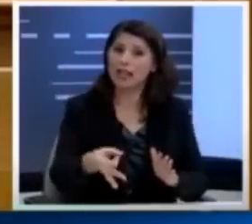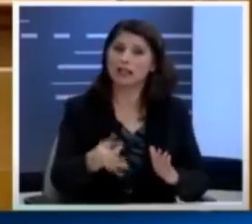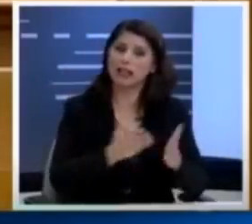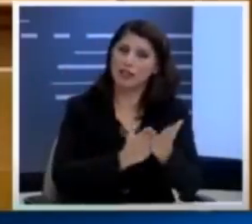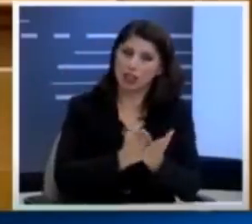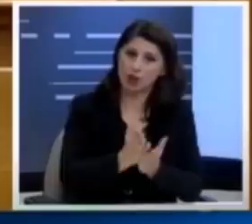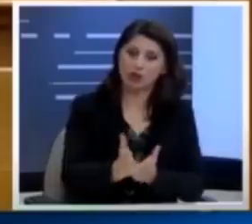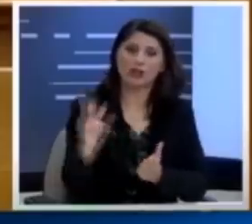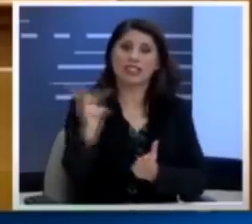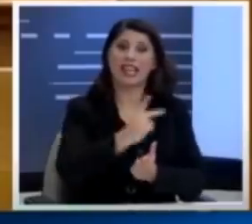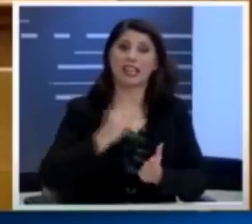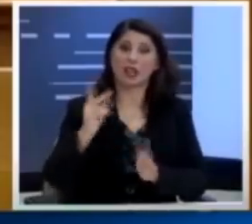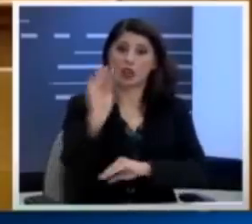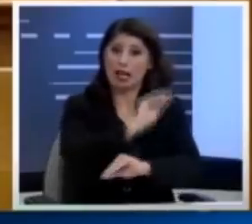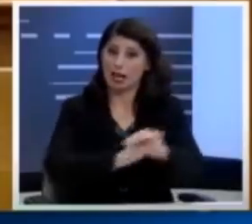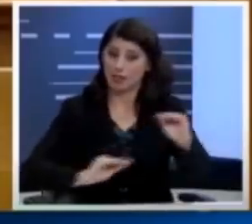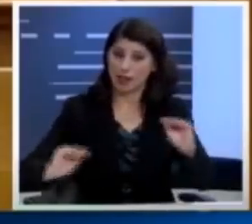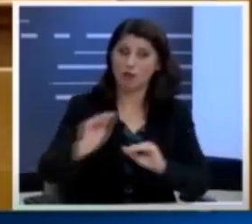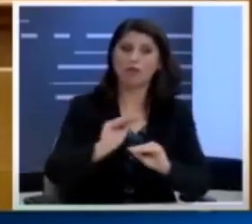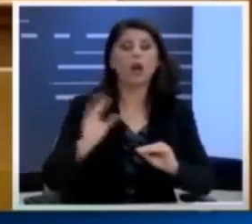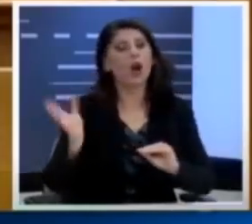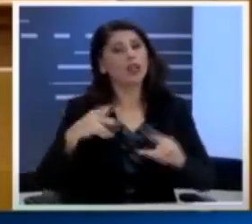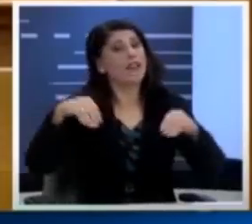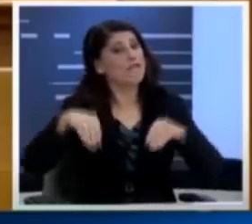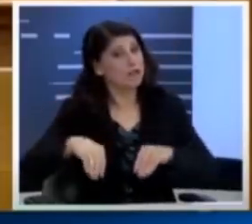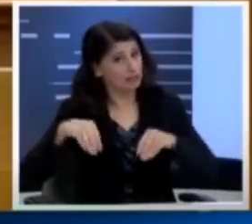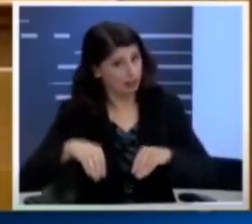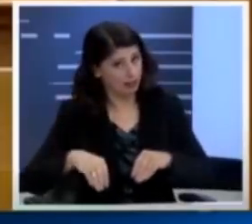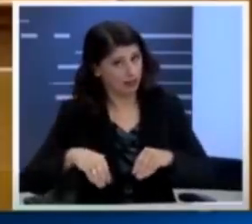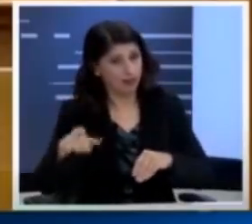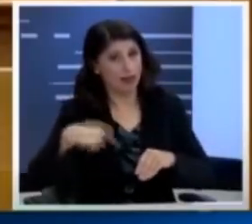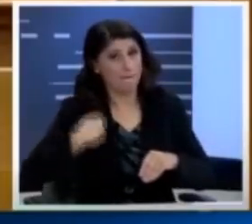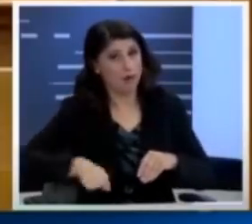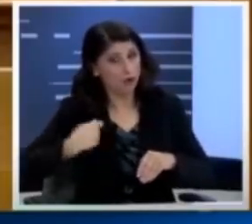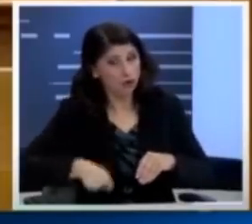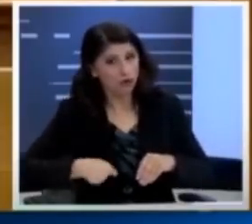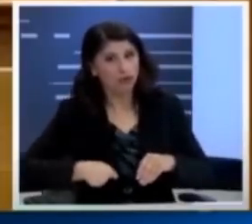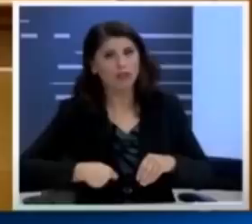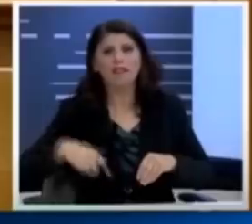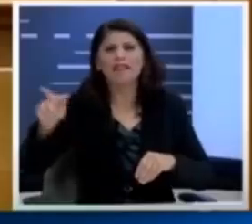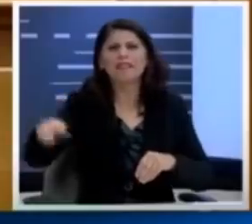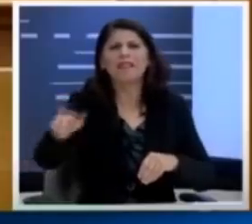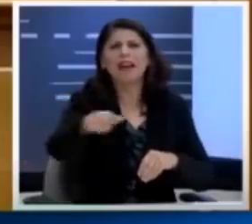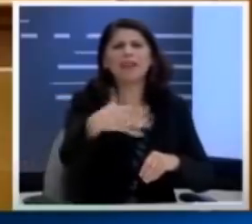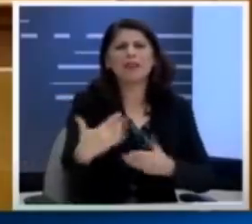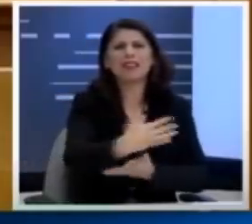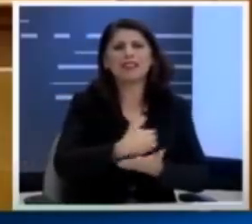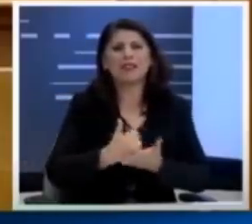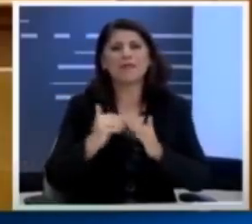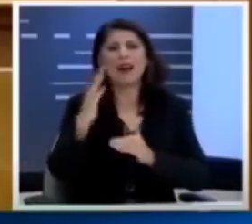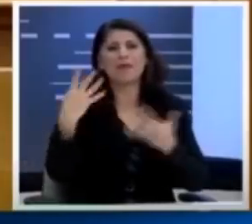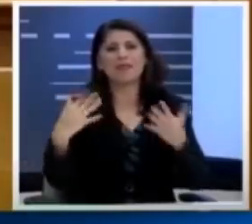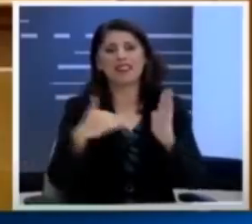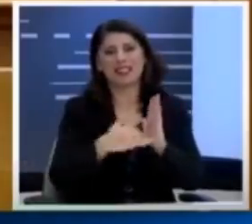για δικαιοσύνη και κοινωνική αναδιανομή όταν βαφτίζεται ως πλούσιο τον κάθε ένα που έχει εισόδημα πάνω